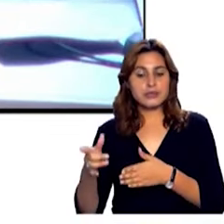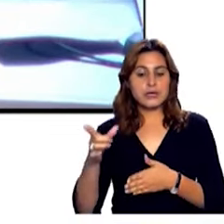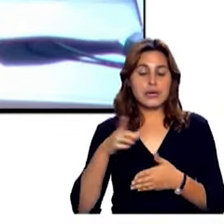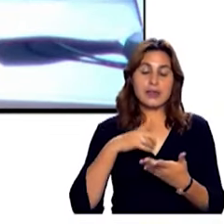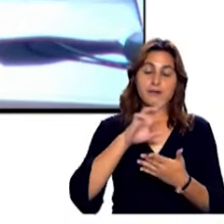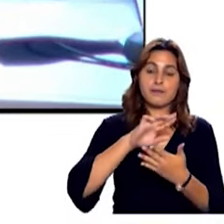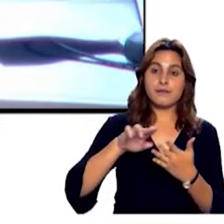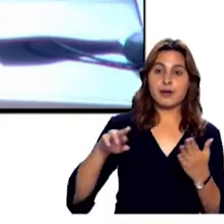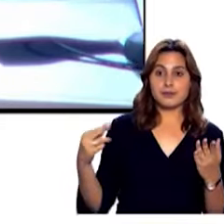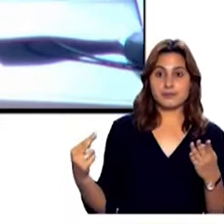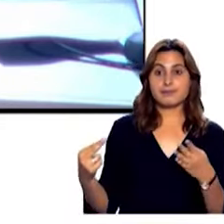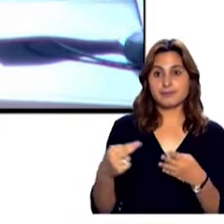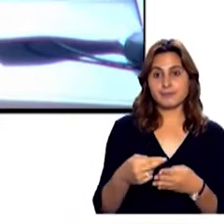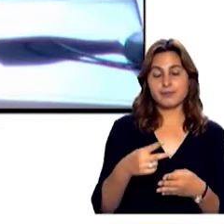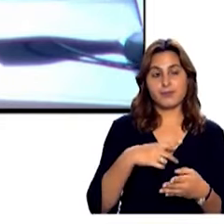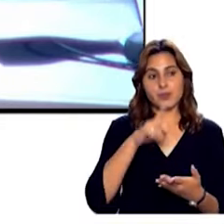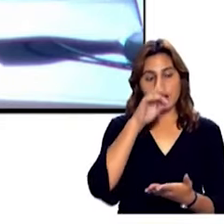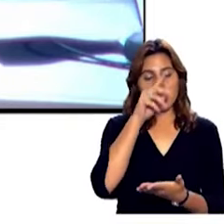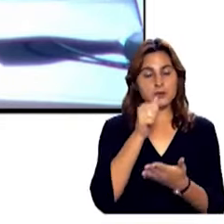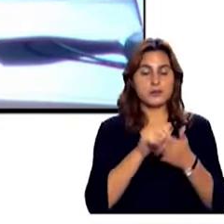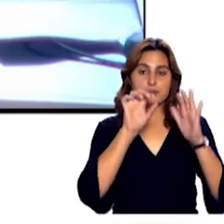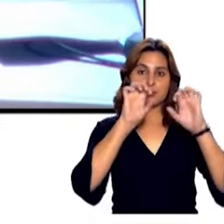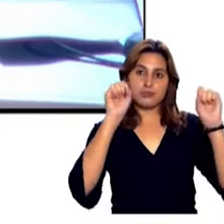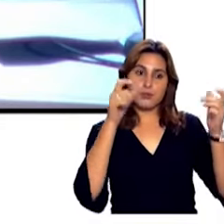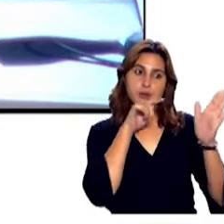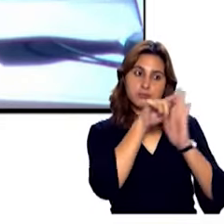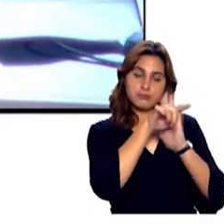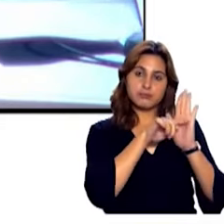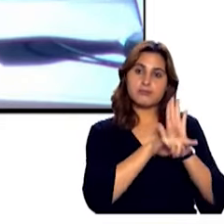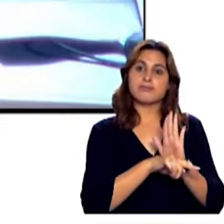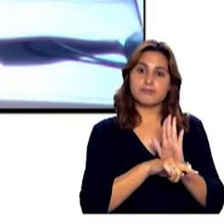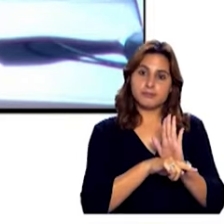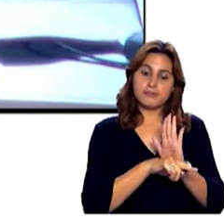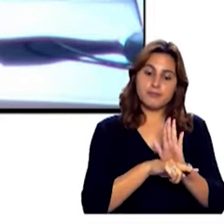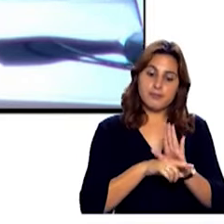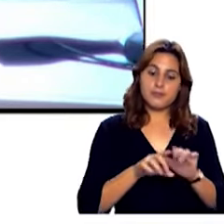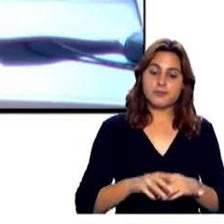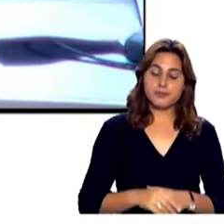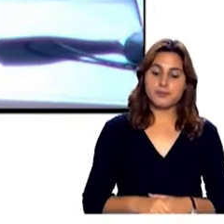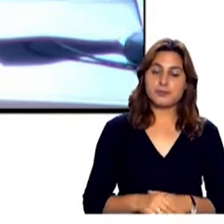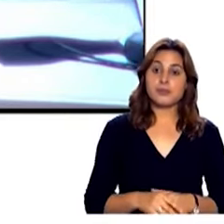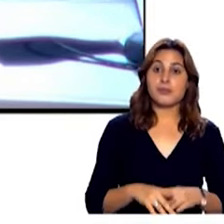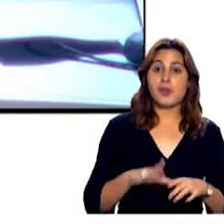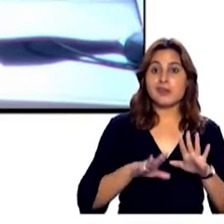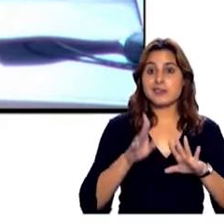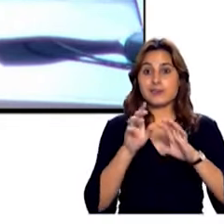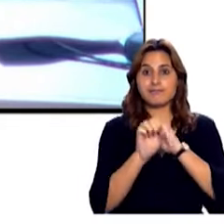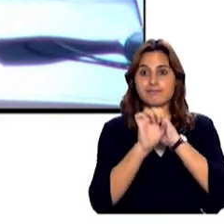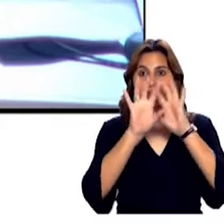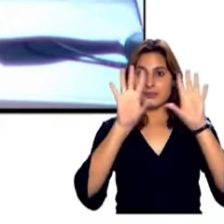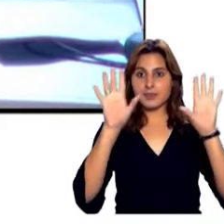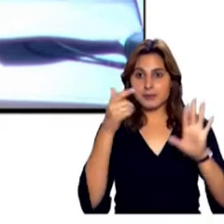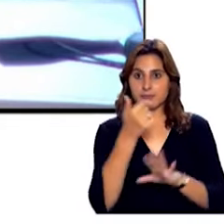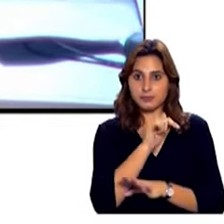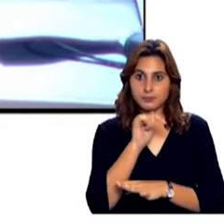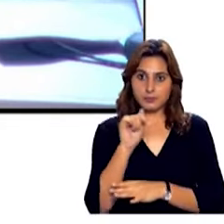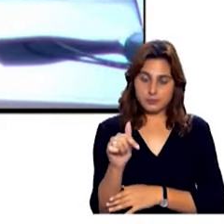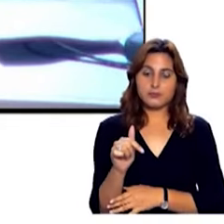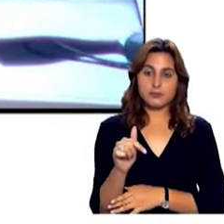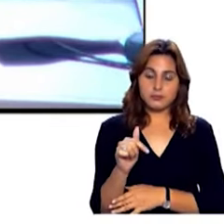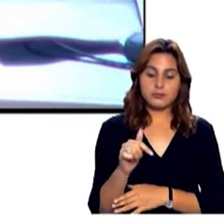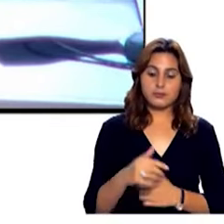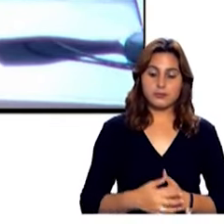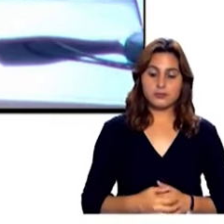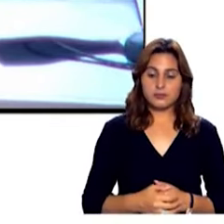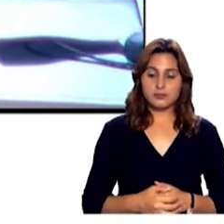est que la loi n'est pas Claire on a de Plus en Plus de Lois ET des Lois parfois TRS techniques ET pas TRS claires